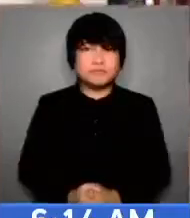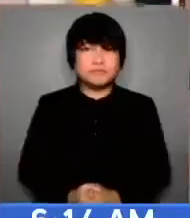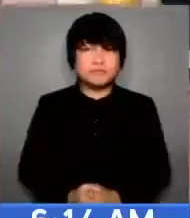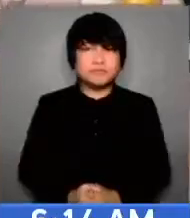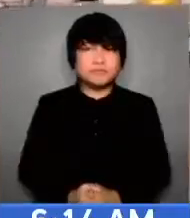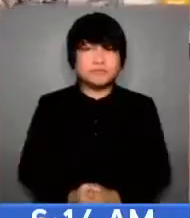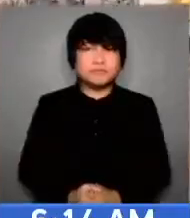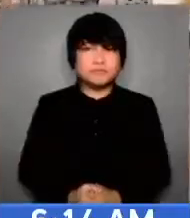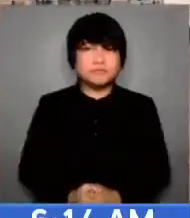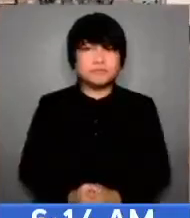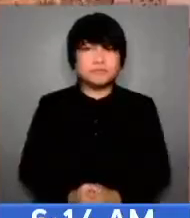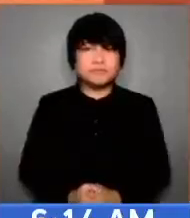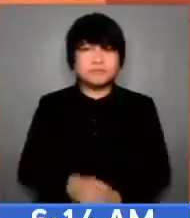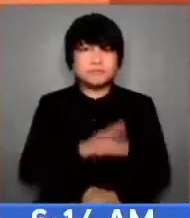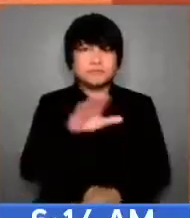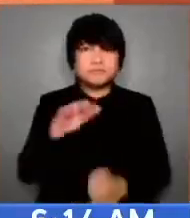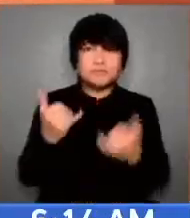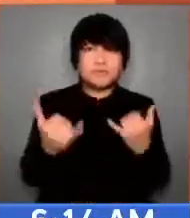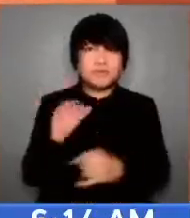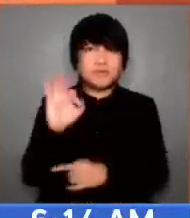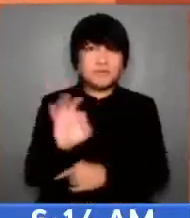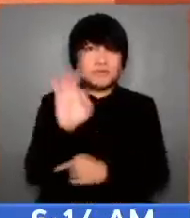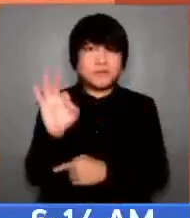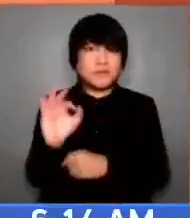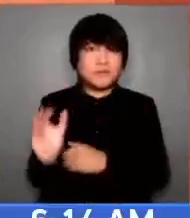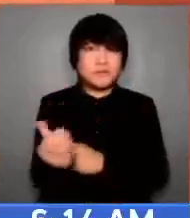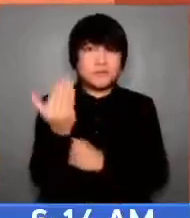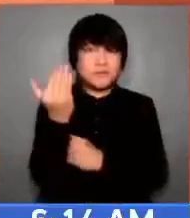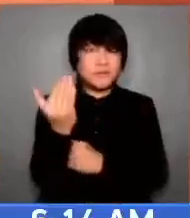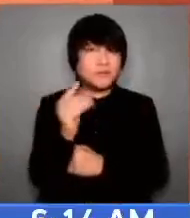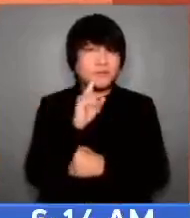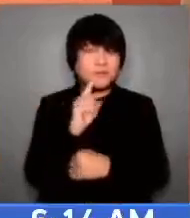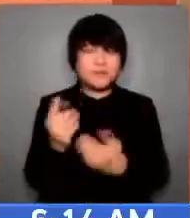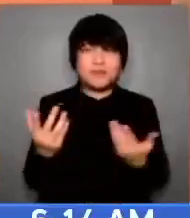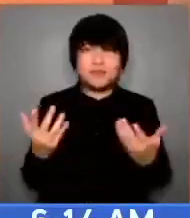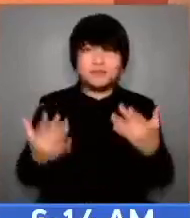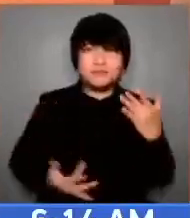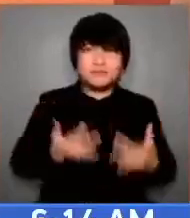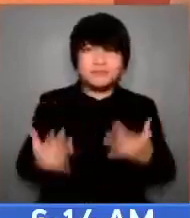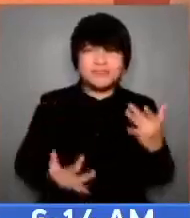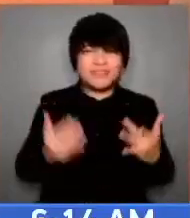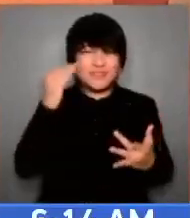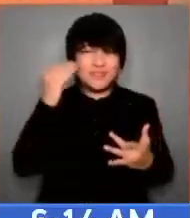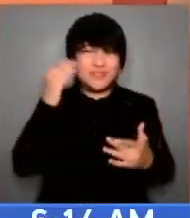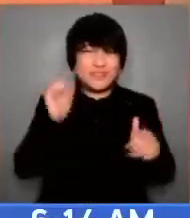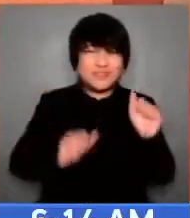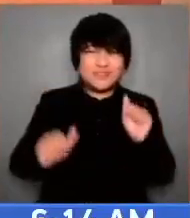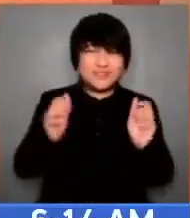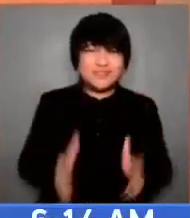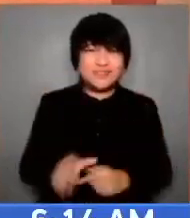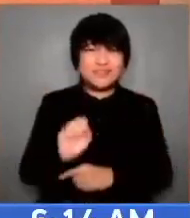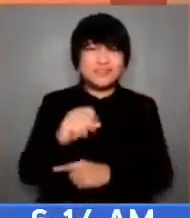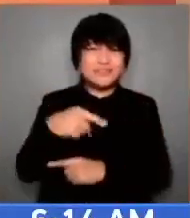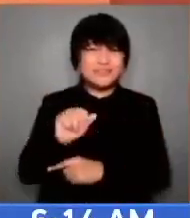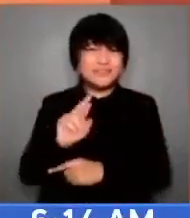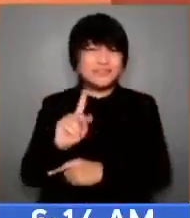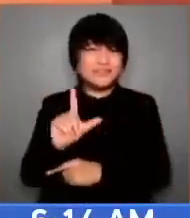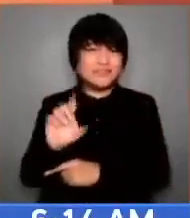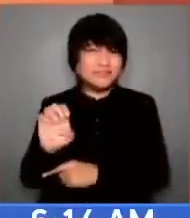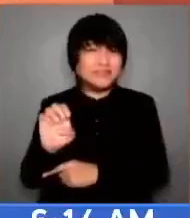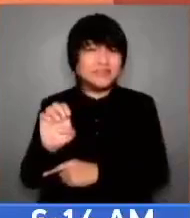Miss Chica, ngayong Friday morning, excited na ang ilang Sparkle stars to strut their way sa biggest Halloween event of the year, ang Sparkle